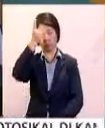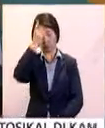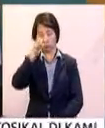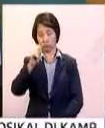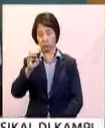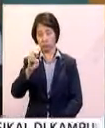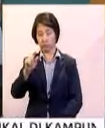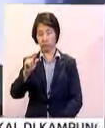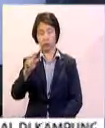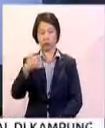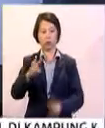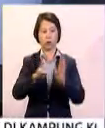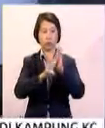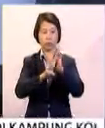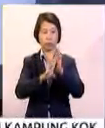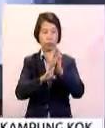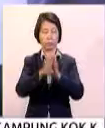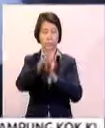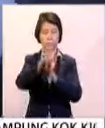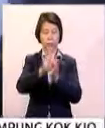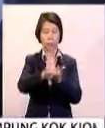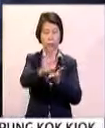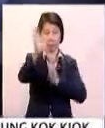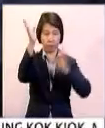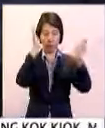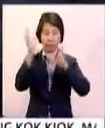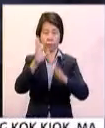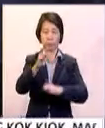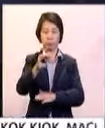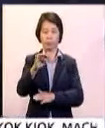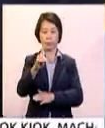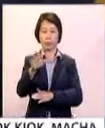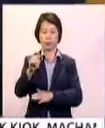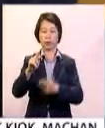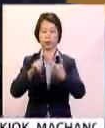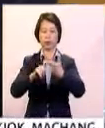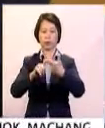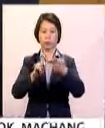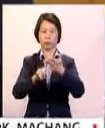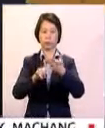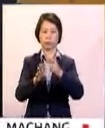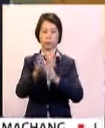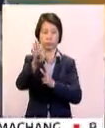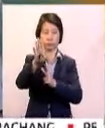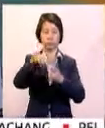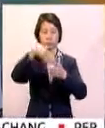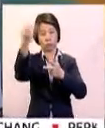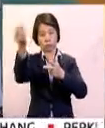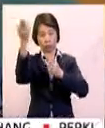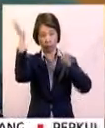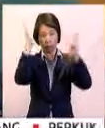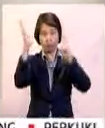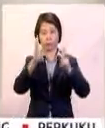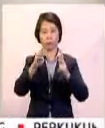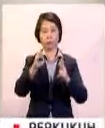Chang Kim wakil lembaga pembangunan pelaburan Malaysia Maida dan perbadanan pembangunan pelaburan luar Malaysia Madrid